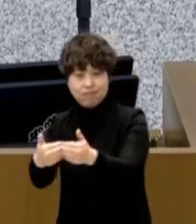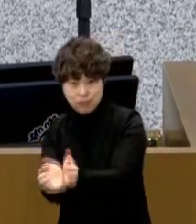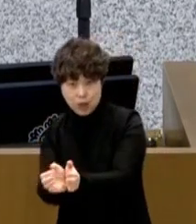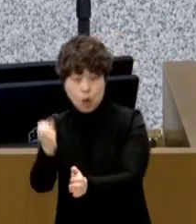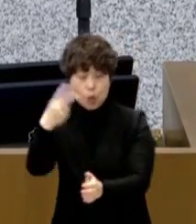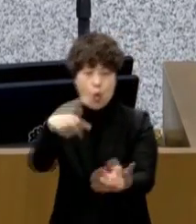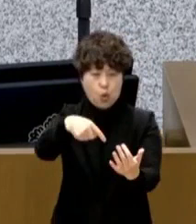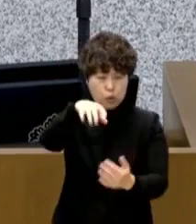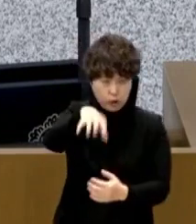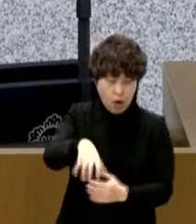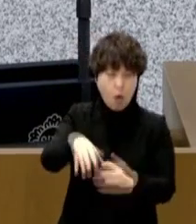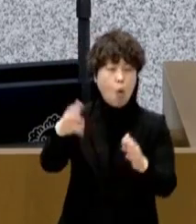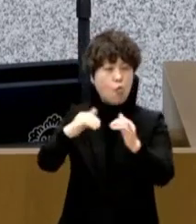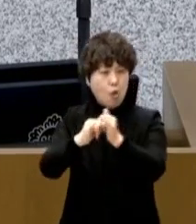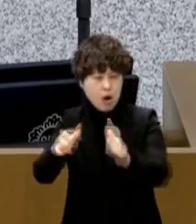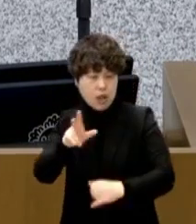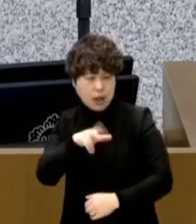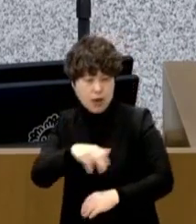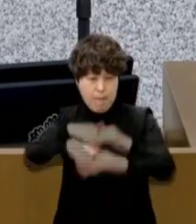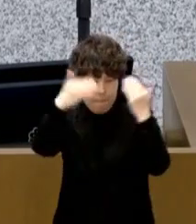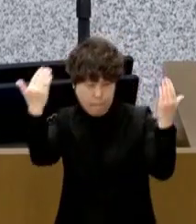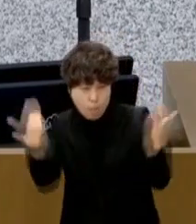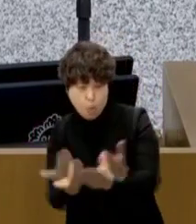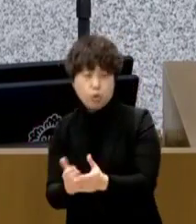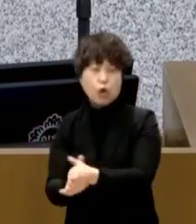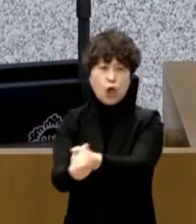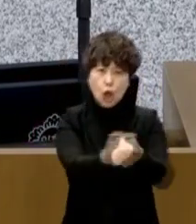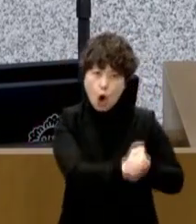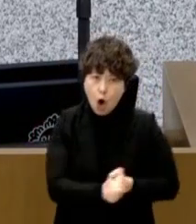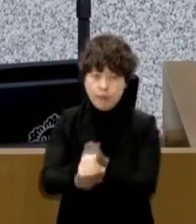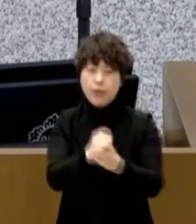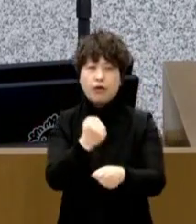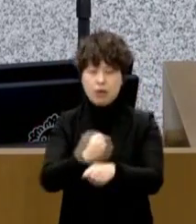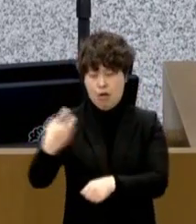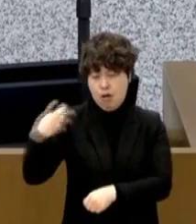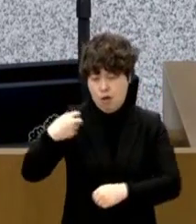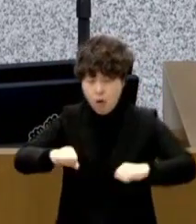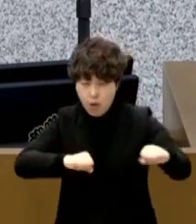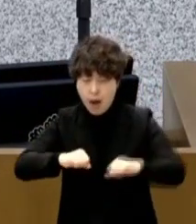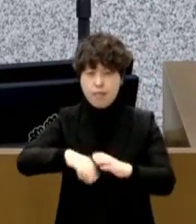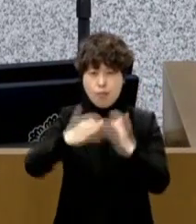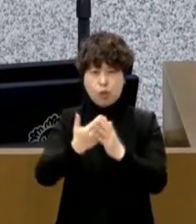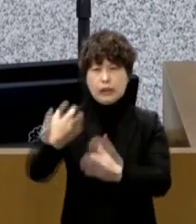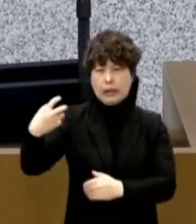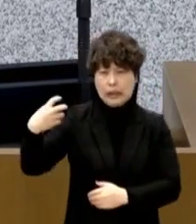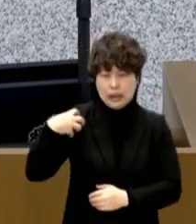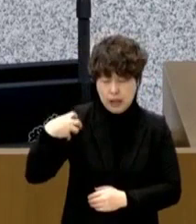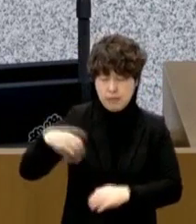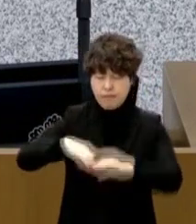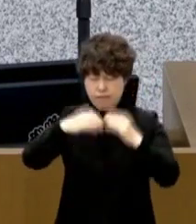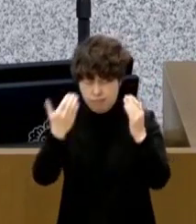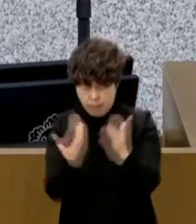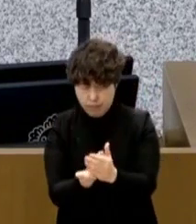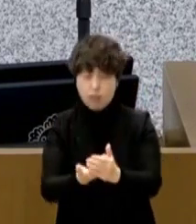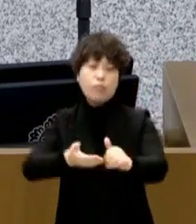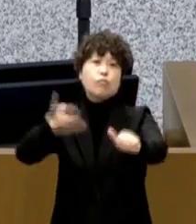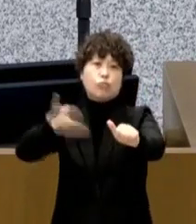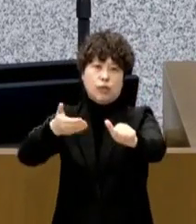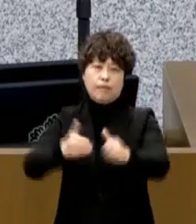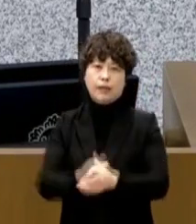경기도 교육청이 각자의 위치에서 협력하며 역할과 책임을 다해 주시기를 당부드립니다.